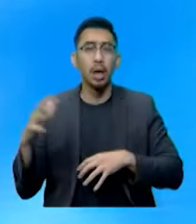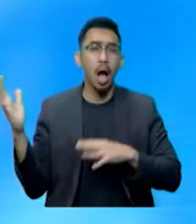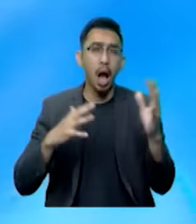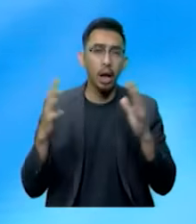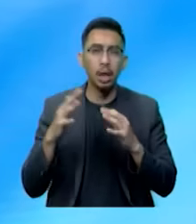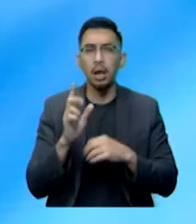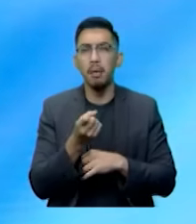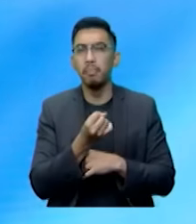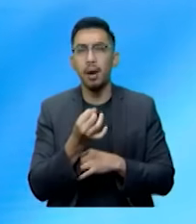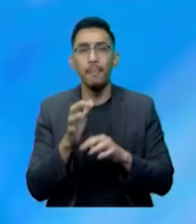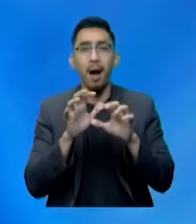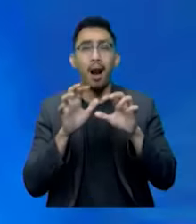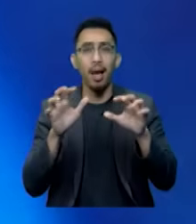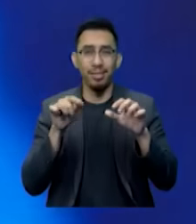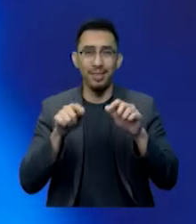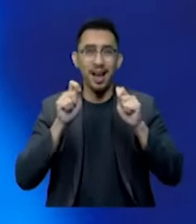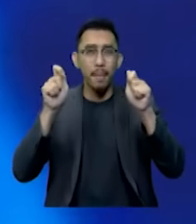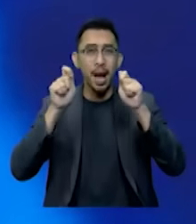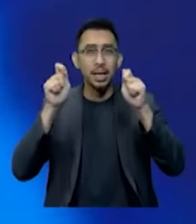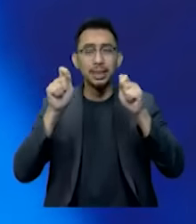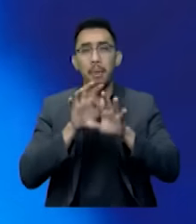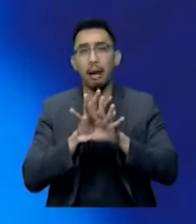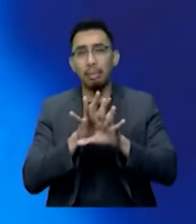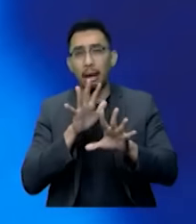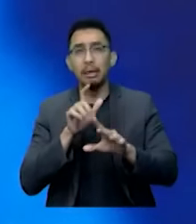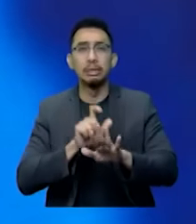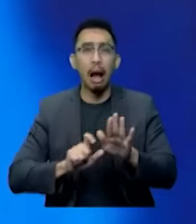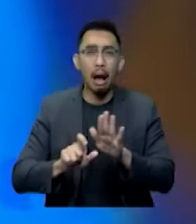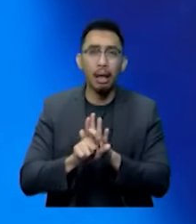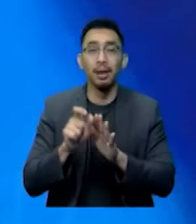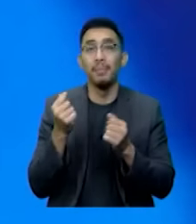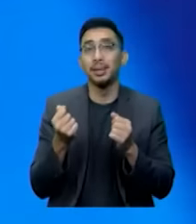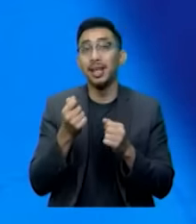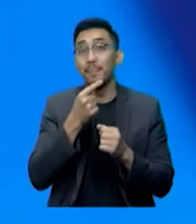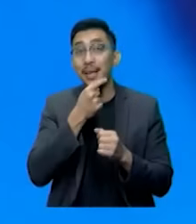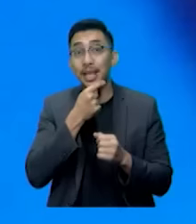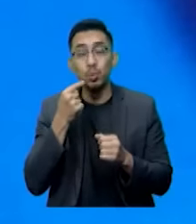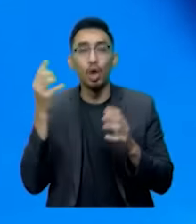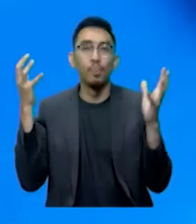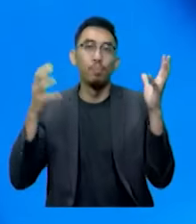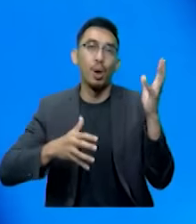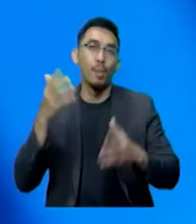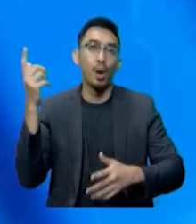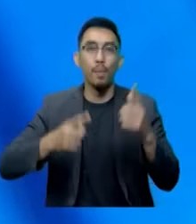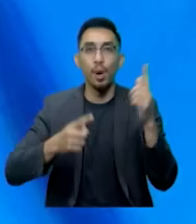Diguyur hujan dan angin kencang, sejumlah alat peraga kampanye partai dan caleg di Pasar Minggu Jakarta Selatan roboh. Beberapa poster roboh menutup